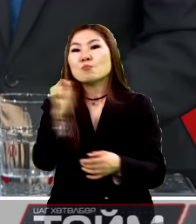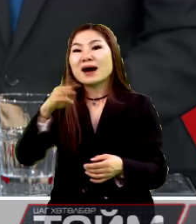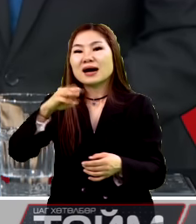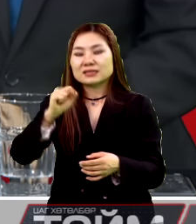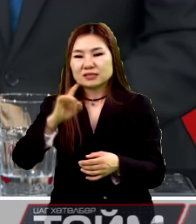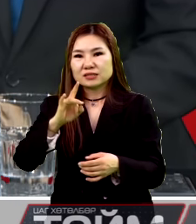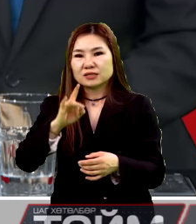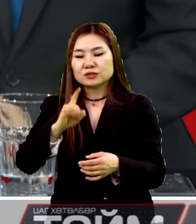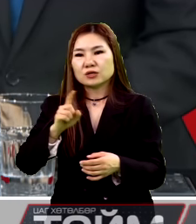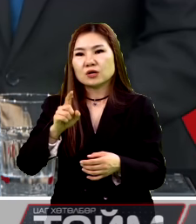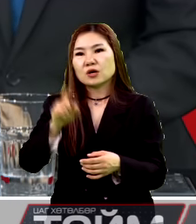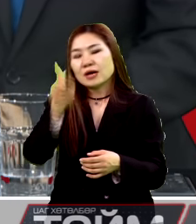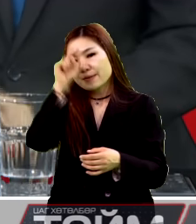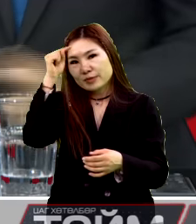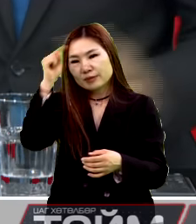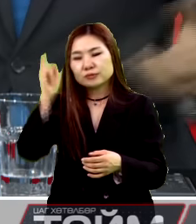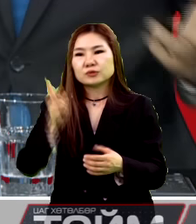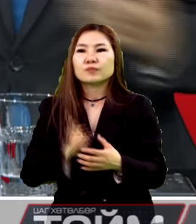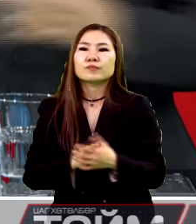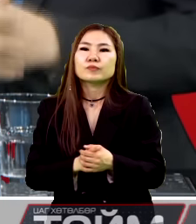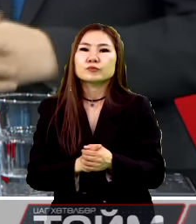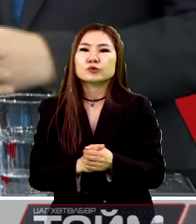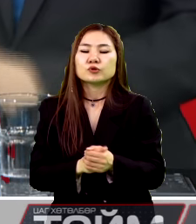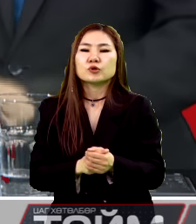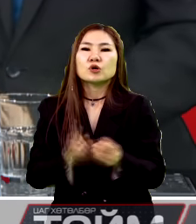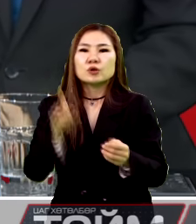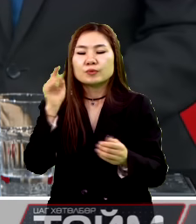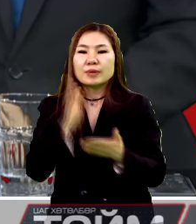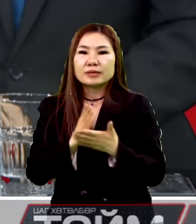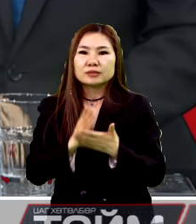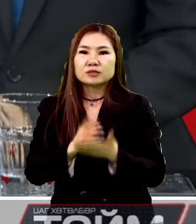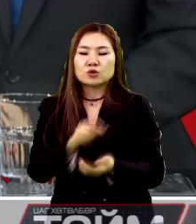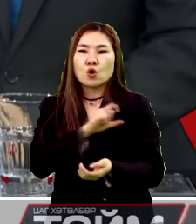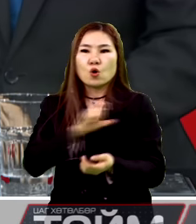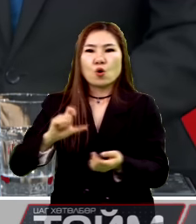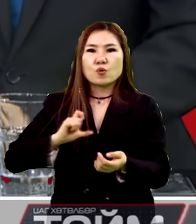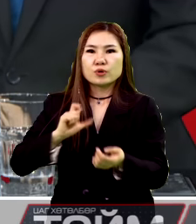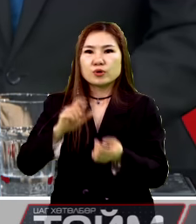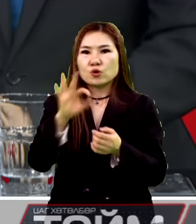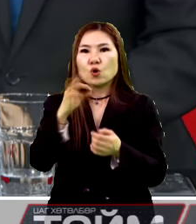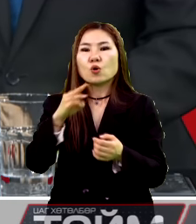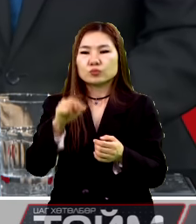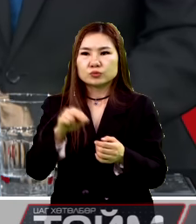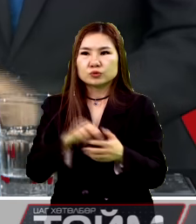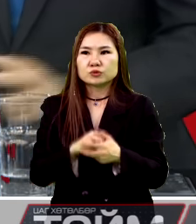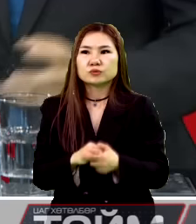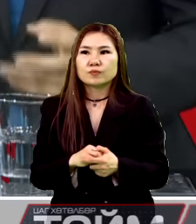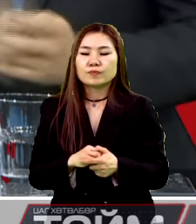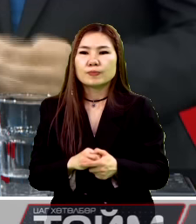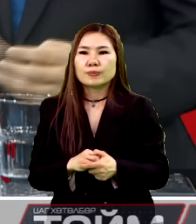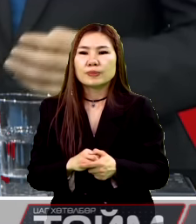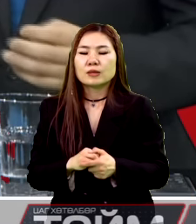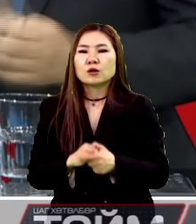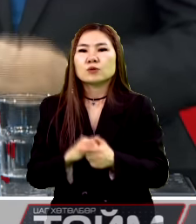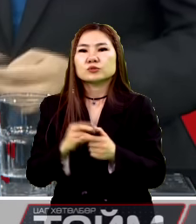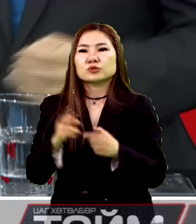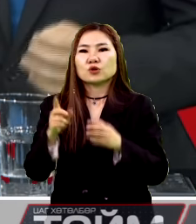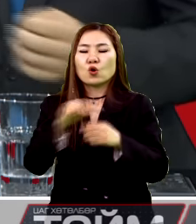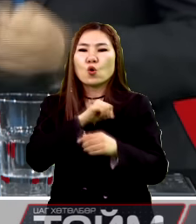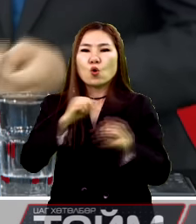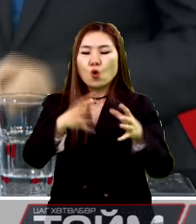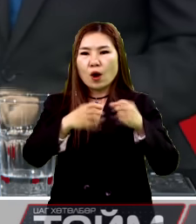ингээд байж байгаа. За гэтэл тэр хүн бол энэ бол миний хувийн өмч гэж аваад. За тэгээд тэр эмнэлэг гэж байгуулсан одоо өмч дотроо баар байна,